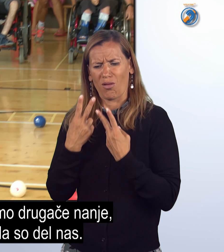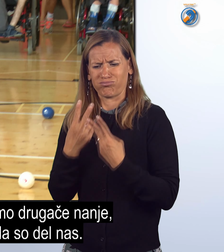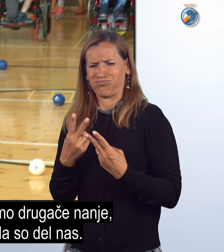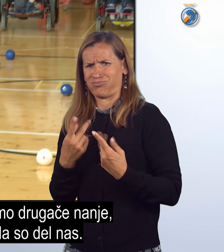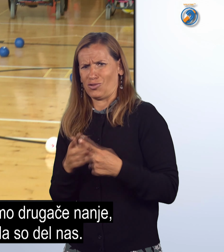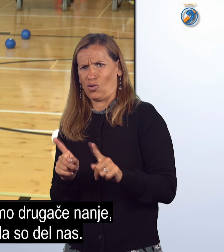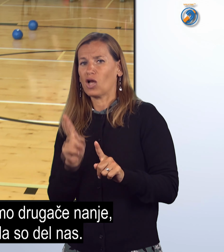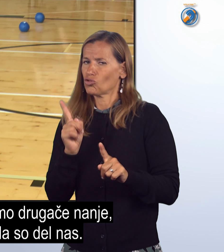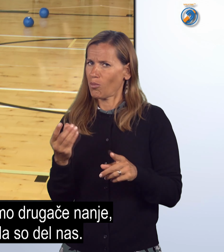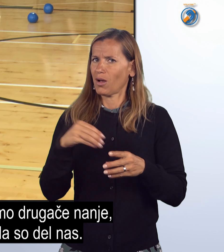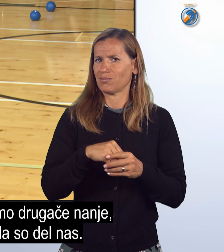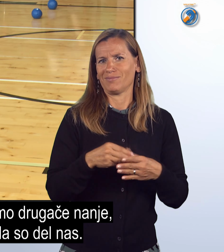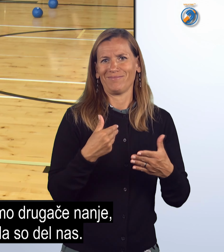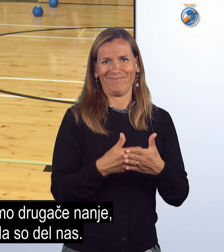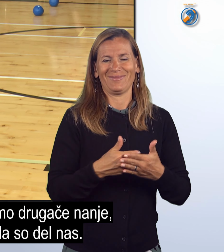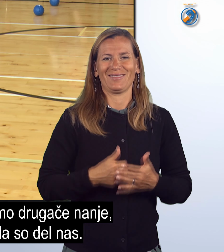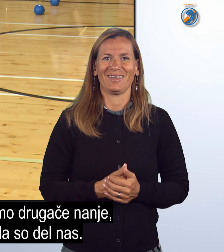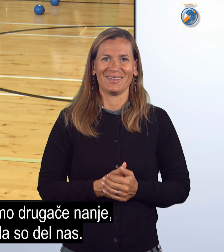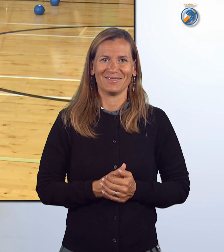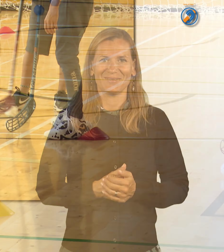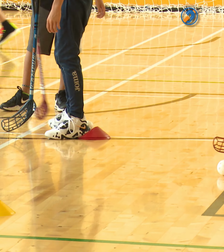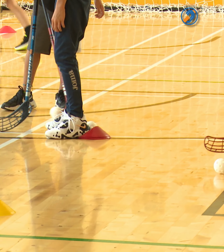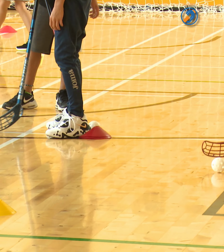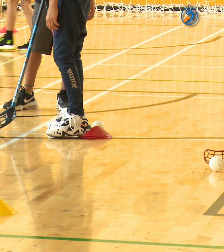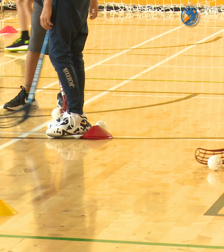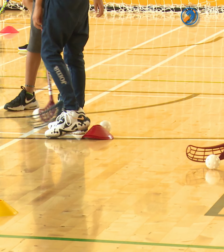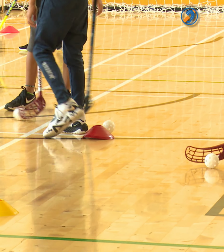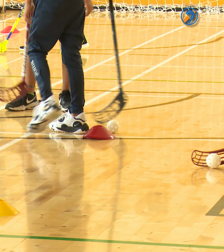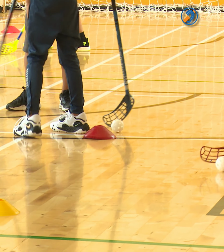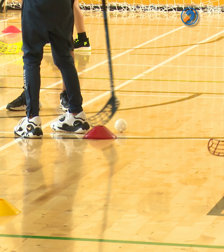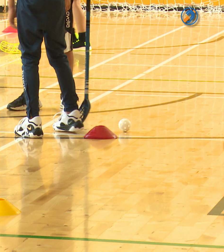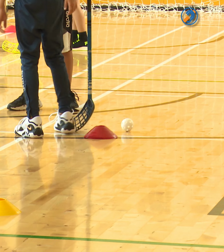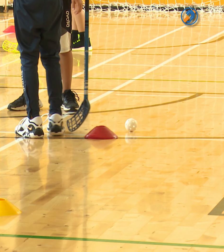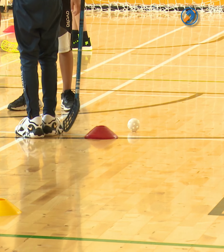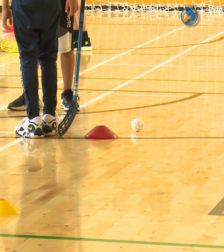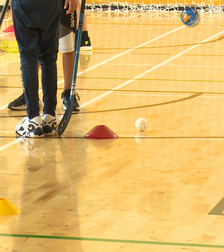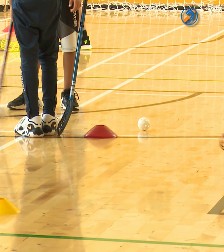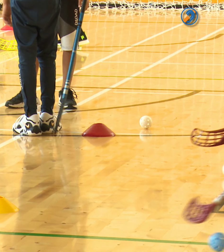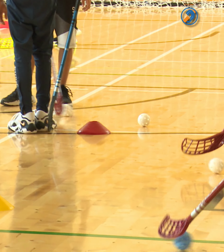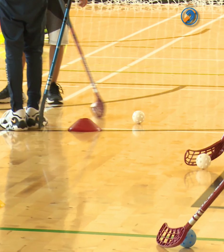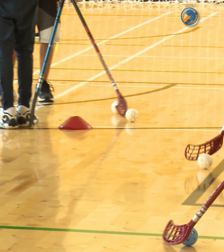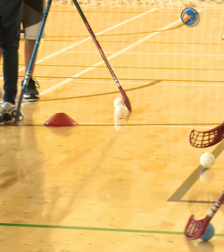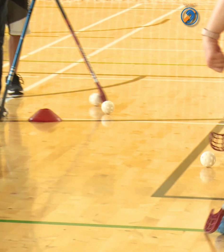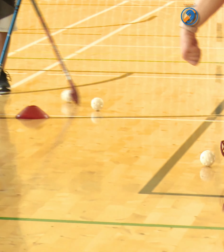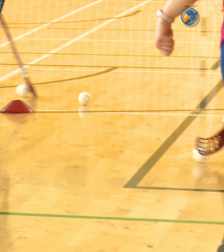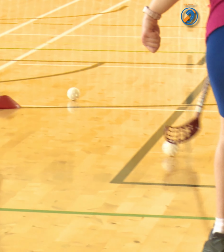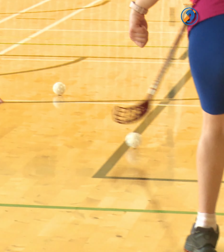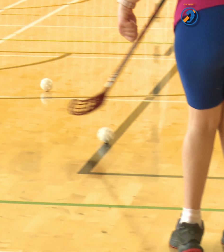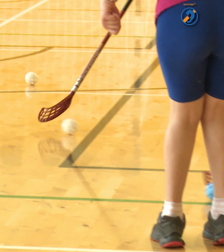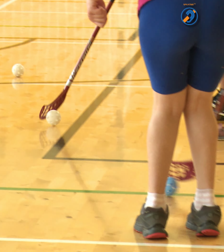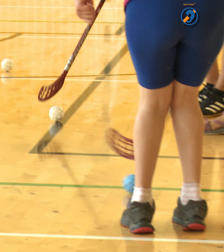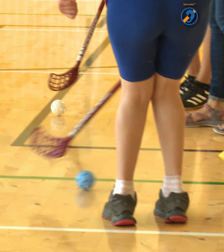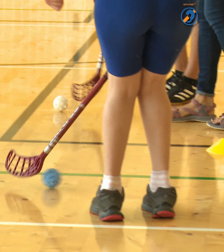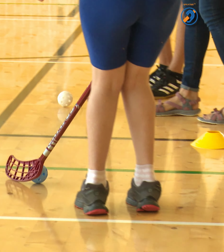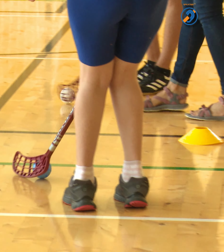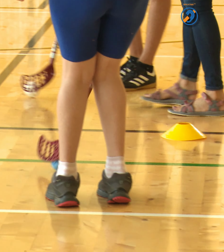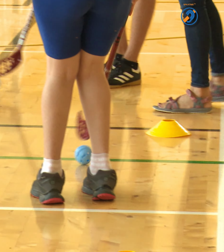želijo, da so del nas. spod svetu.